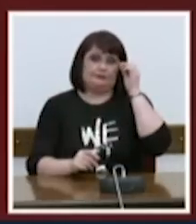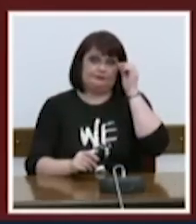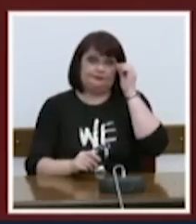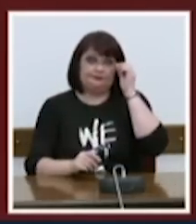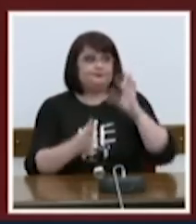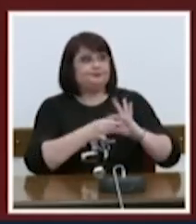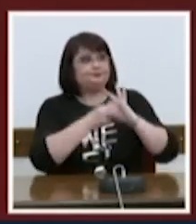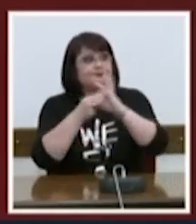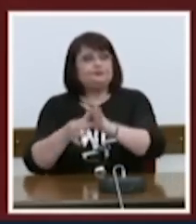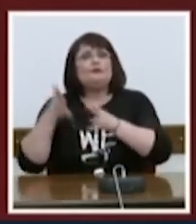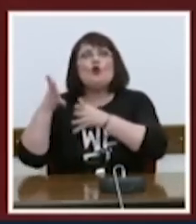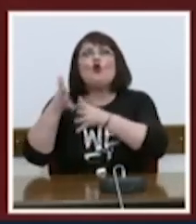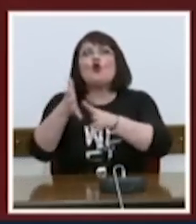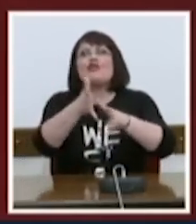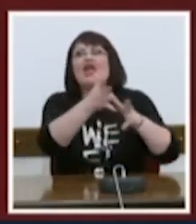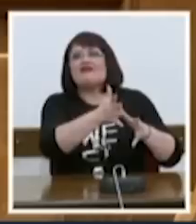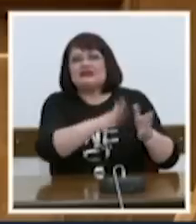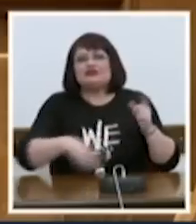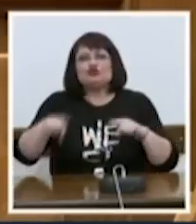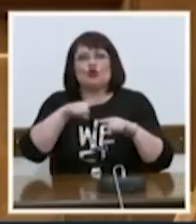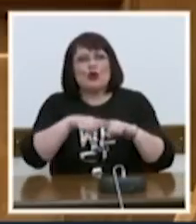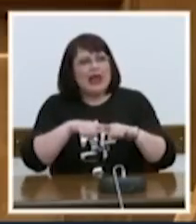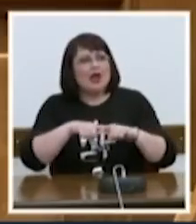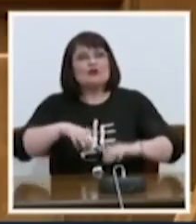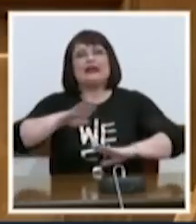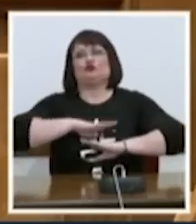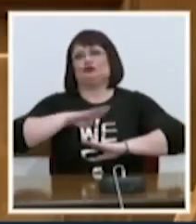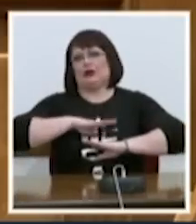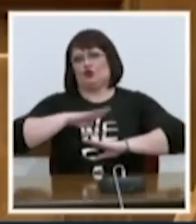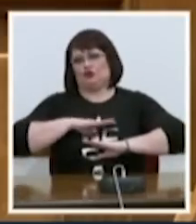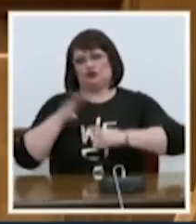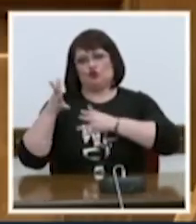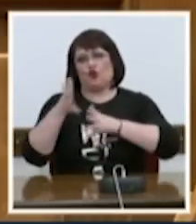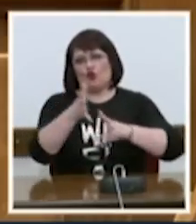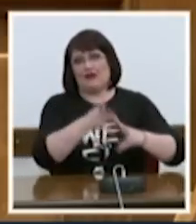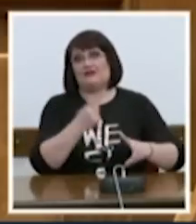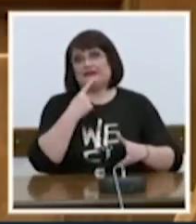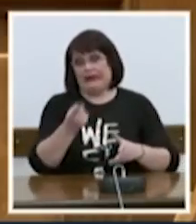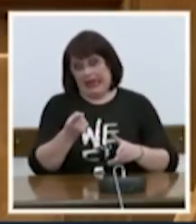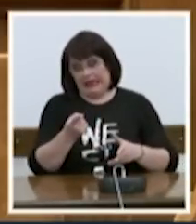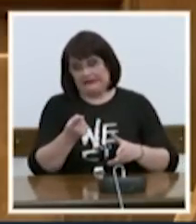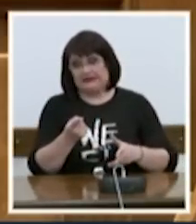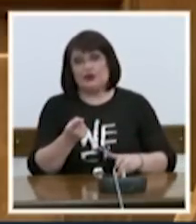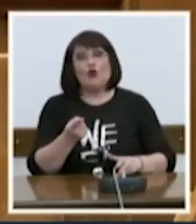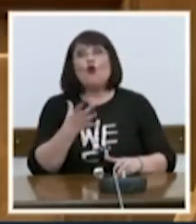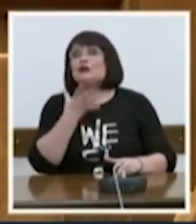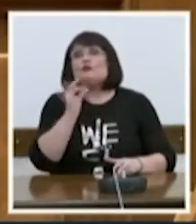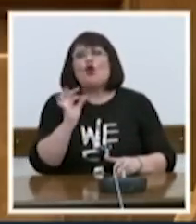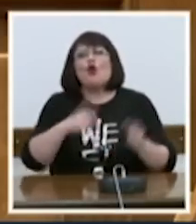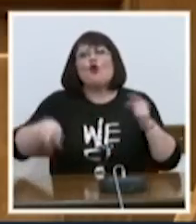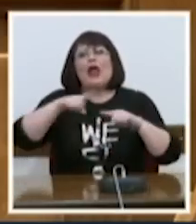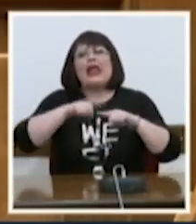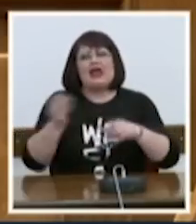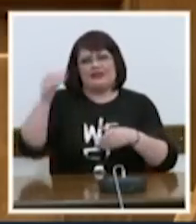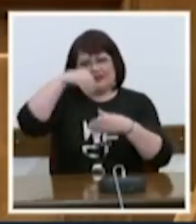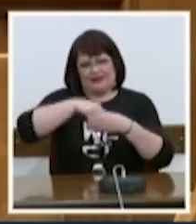την κοροϊδία του ελληνικού λαού και των στρατευμένων παιδιών του, ότι δήθεν η βαθύτερη εμπλοκή της χώρας σε αυτά